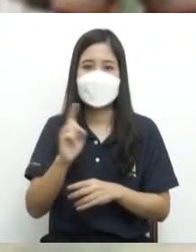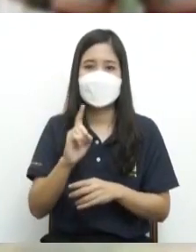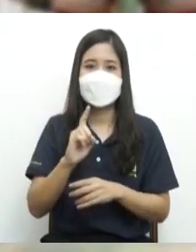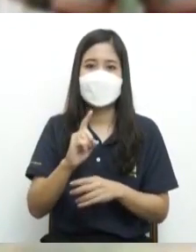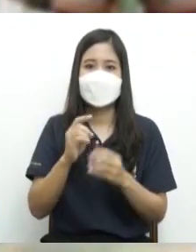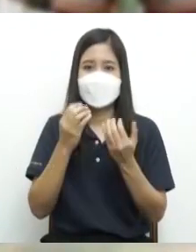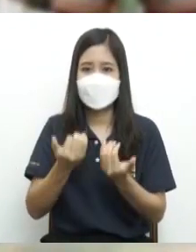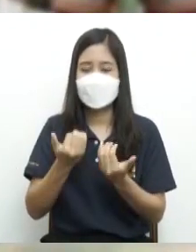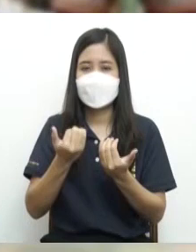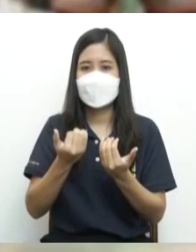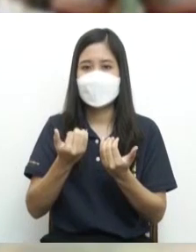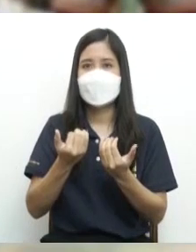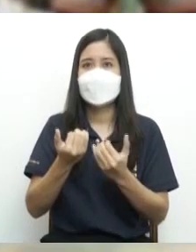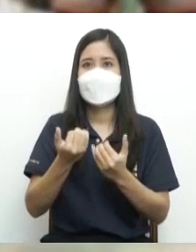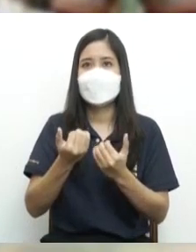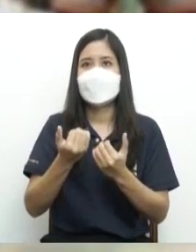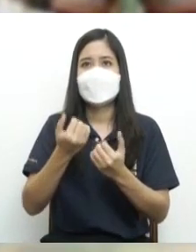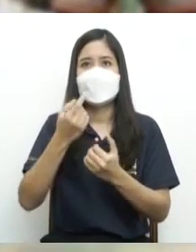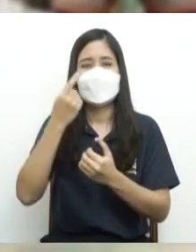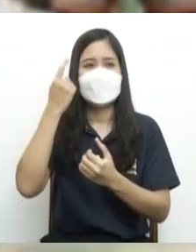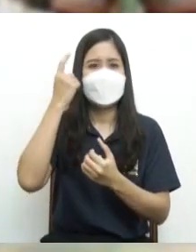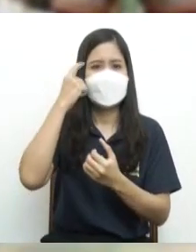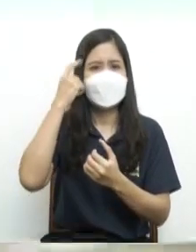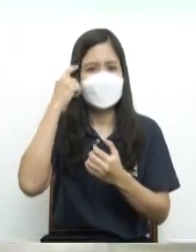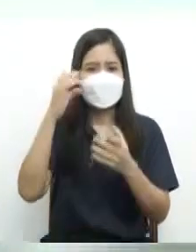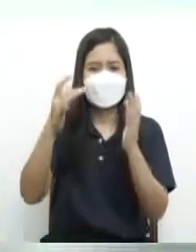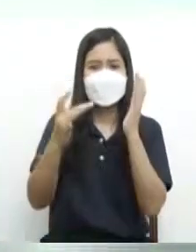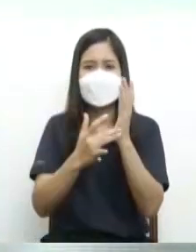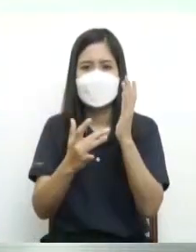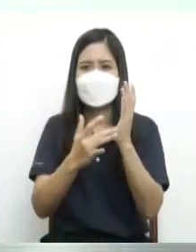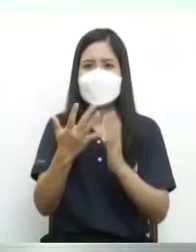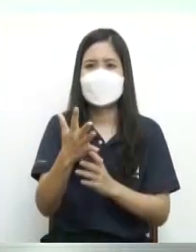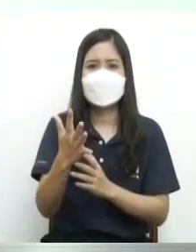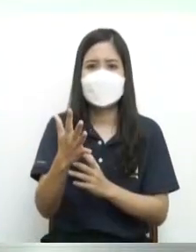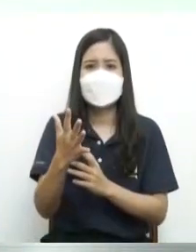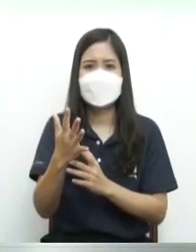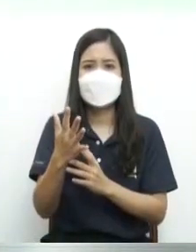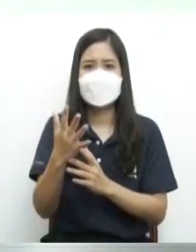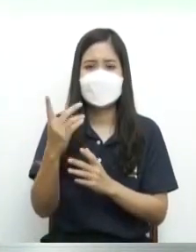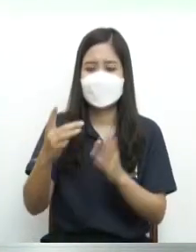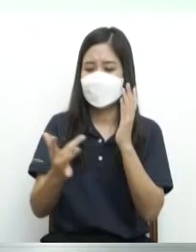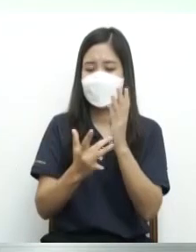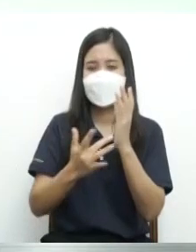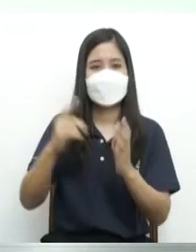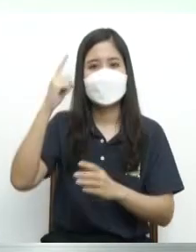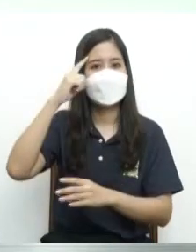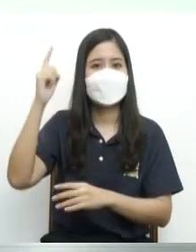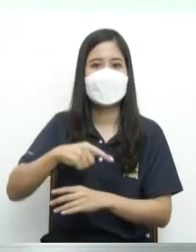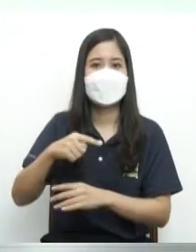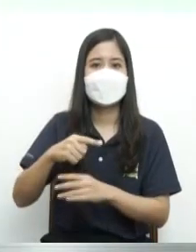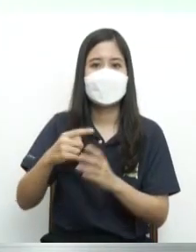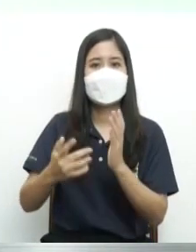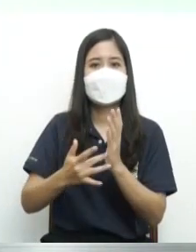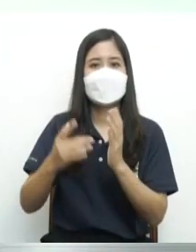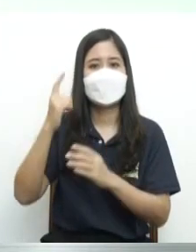ขาธิการเนี่ยผมไม่ค่อยมีความรู้เรื่องเทคโนโลยีท่านสนิทผมเป็นคนโลเทคผมก็หนักใจว่าเอ๊ะท่านเล